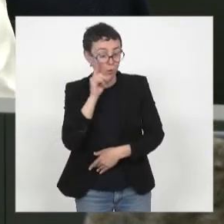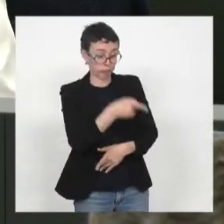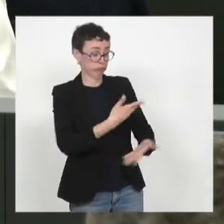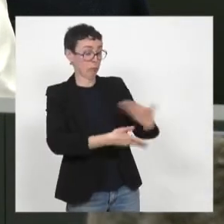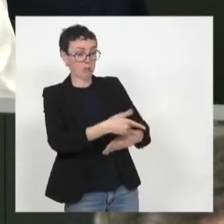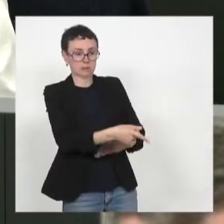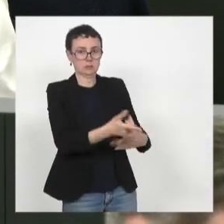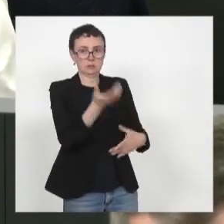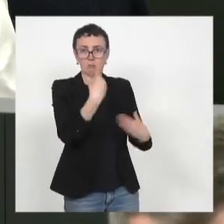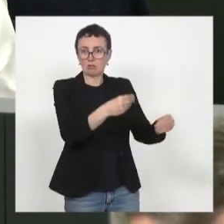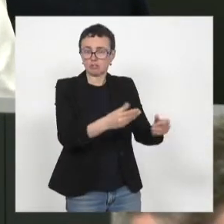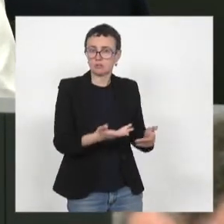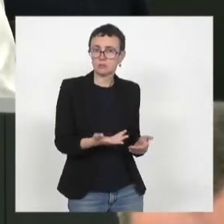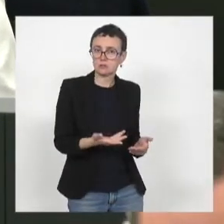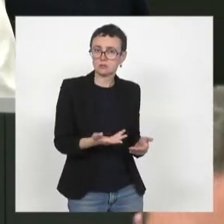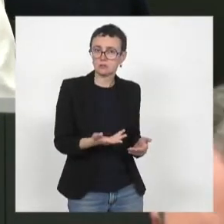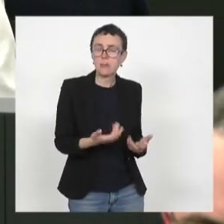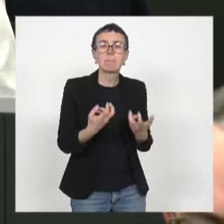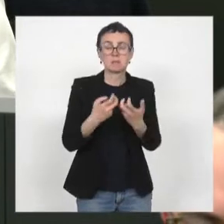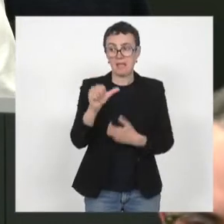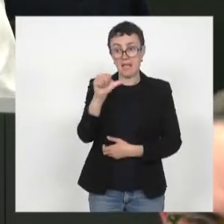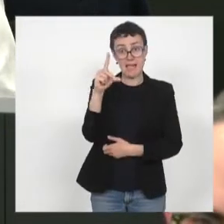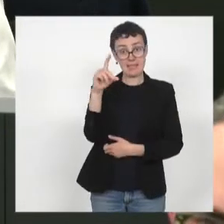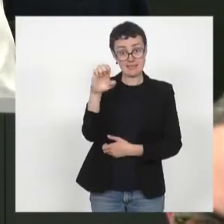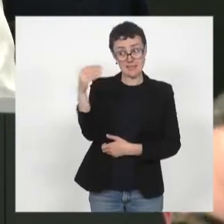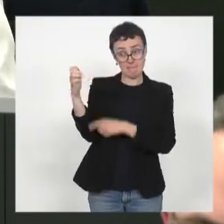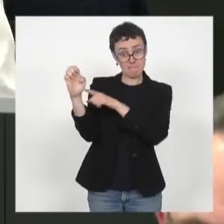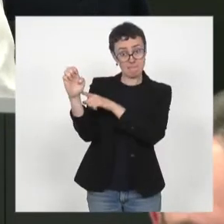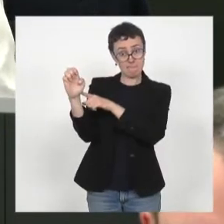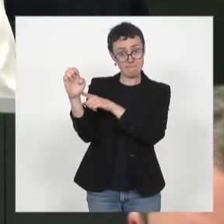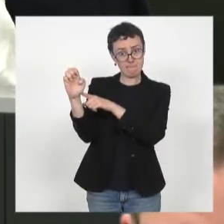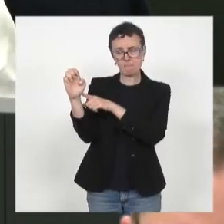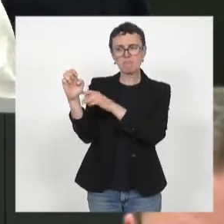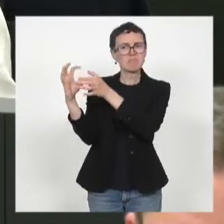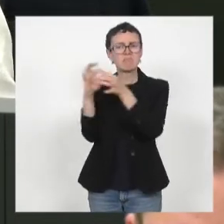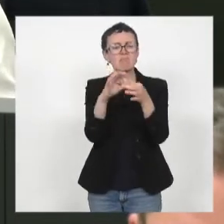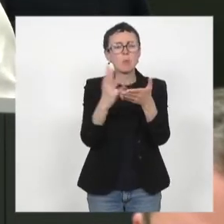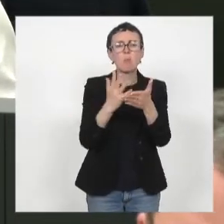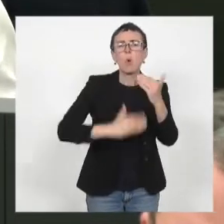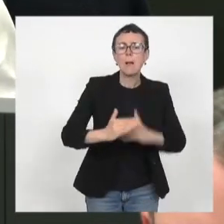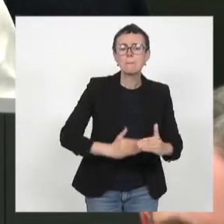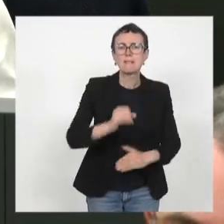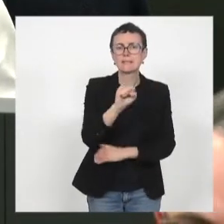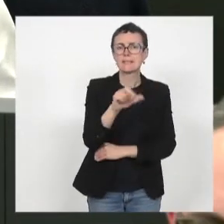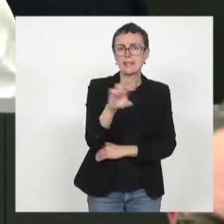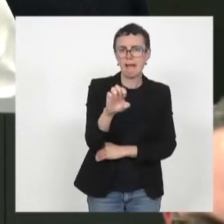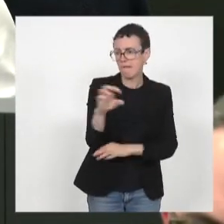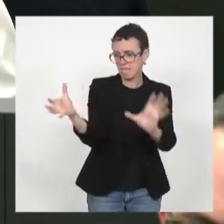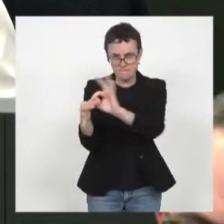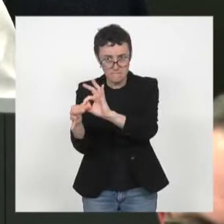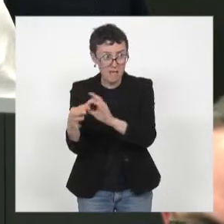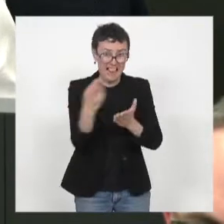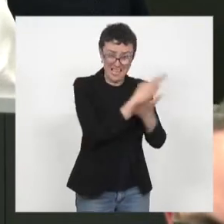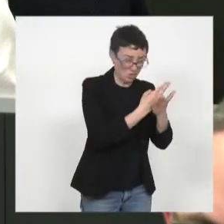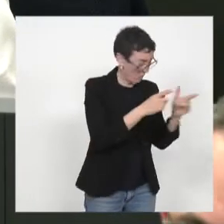la compatibilité entre le régime de la subvention publique et le programme SAR. La région est sur la même ligne. En quoi